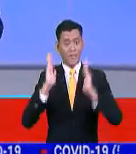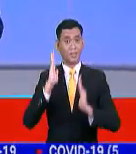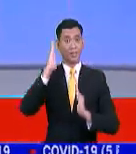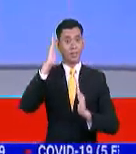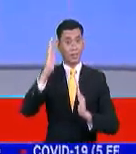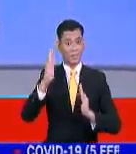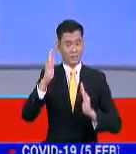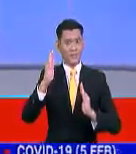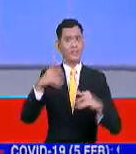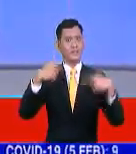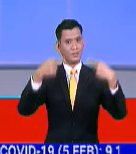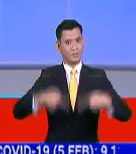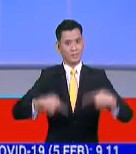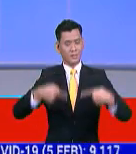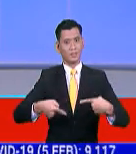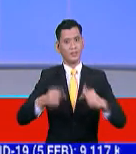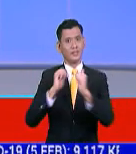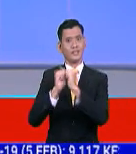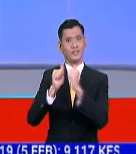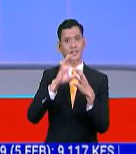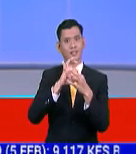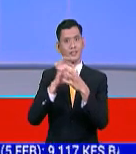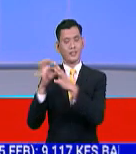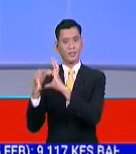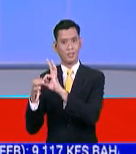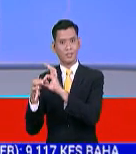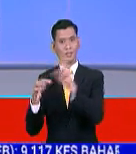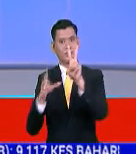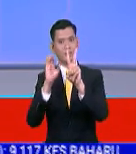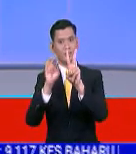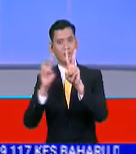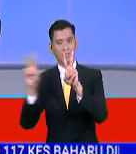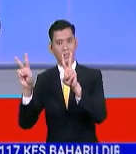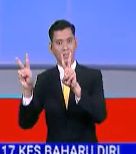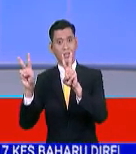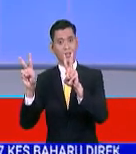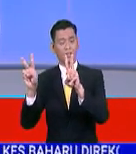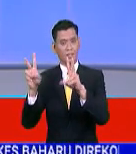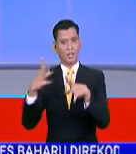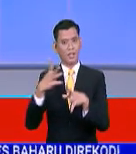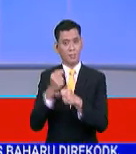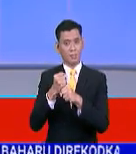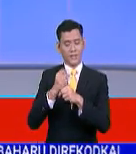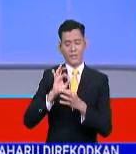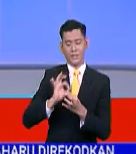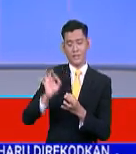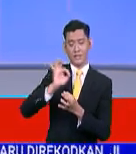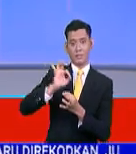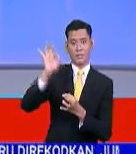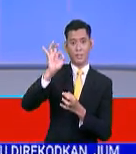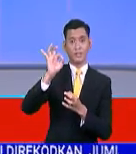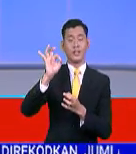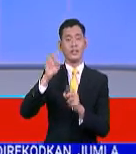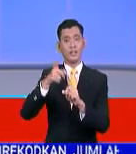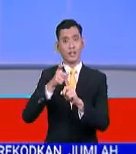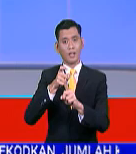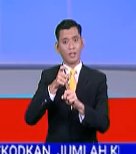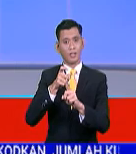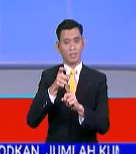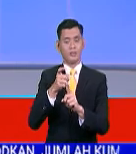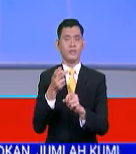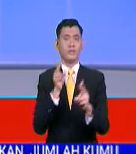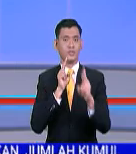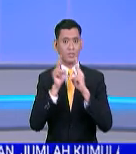musim sejuk Beijing 2022 mendapat suntikan semangat menerusi ucapan daripada Menteri Belia dan Sukan, Datuk Seri